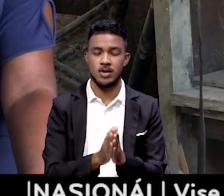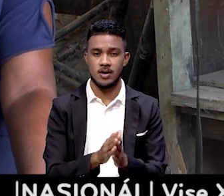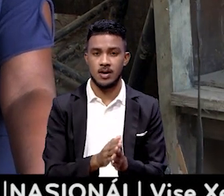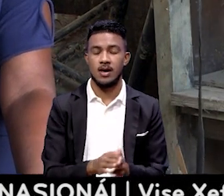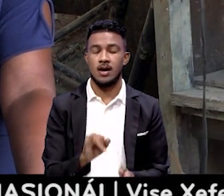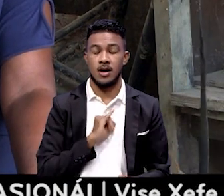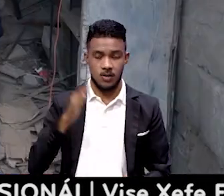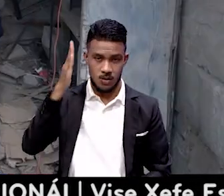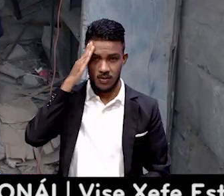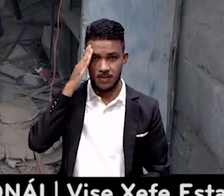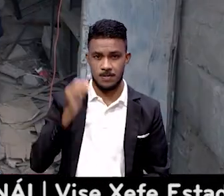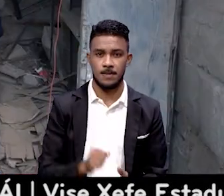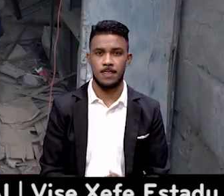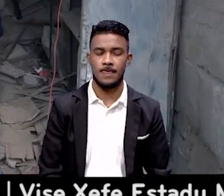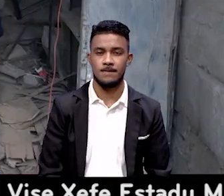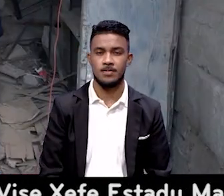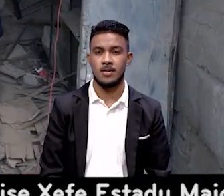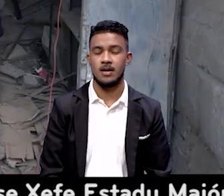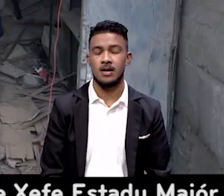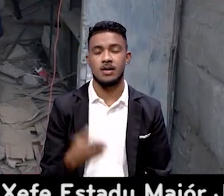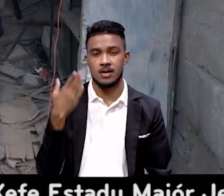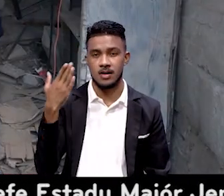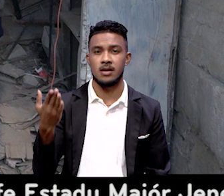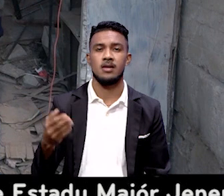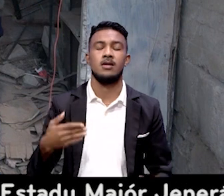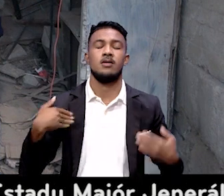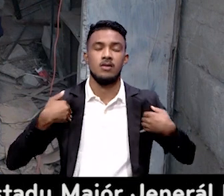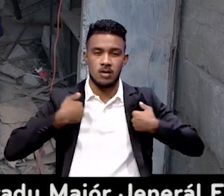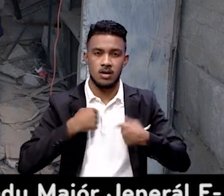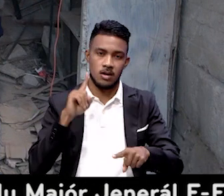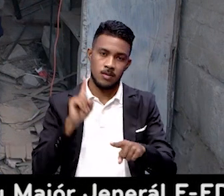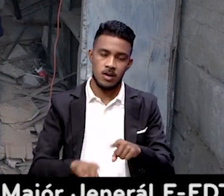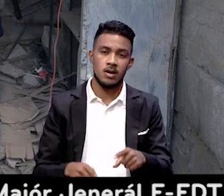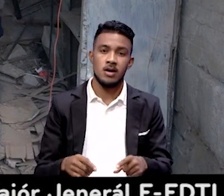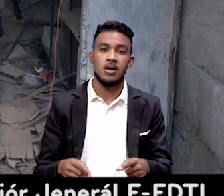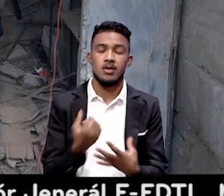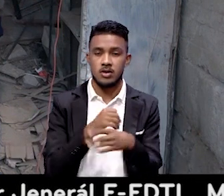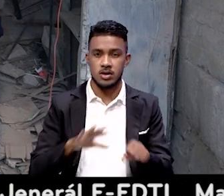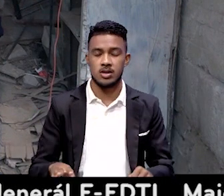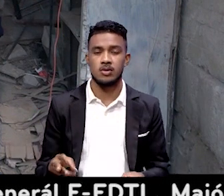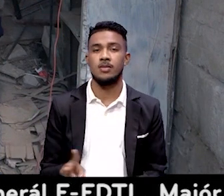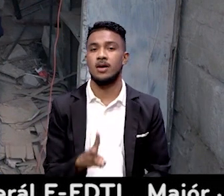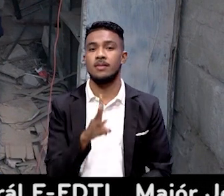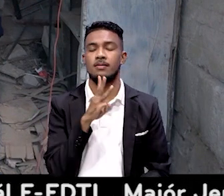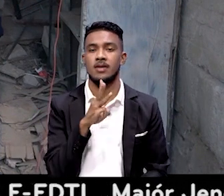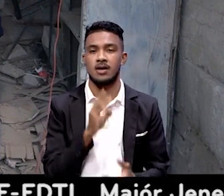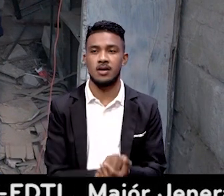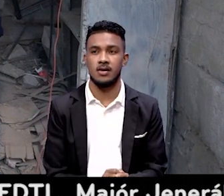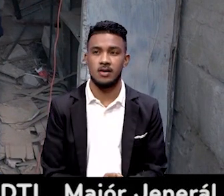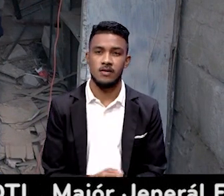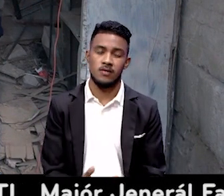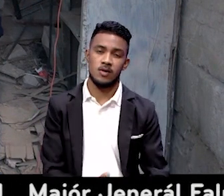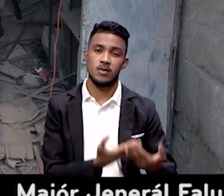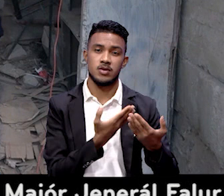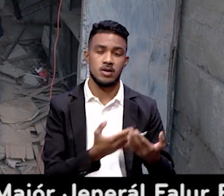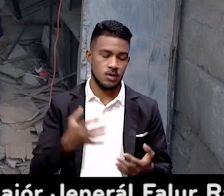sokoni. Ni kuliah hela itala belu husi ni tuhumba pelara. Ni bawa foto ni ulun na tarde tansani tola baris